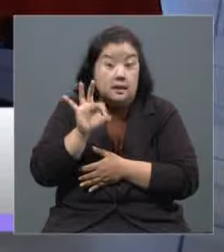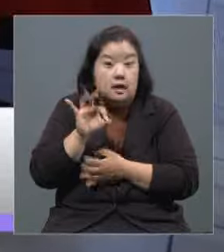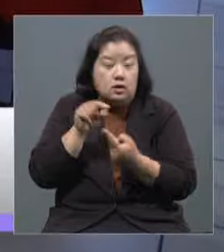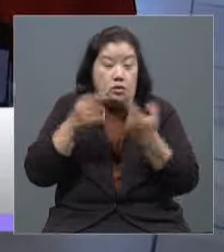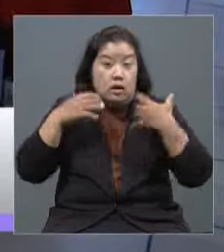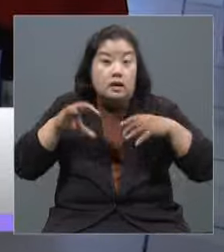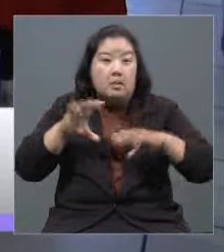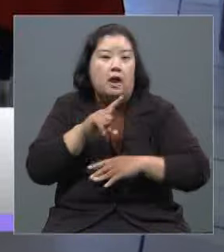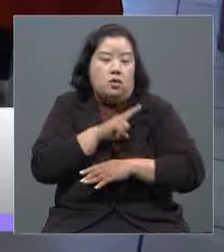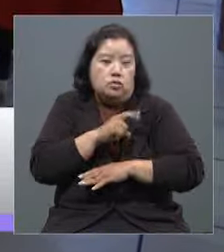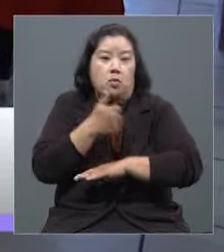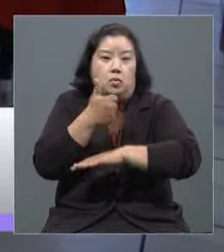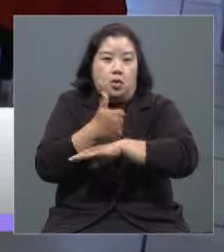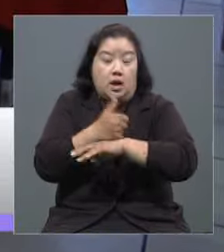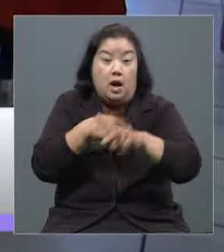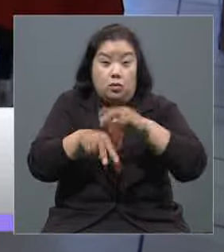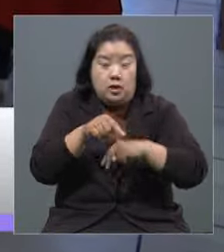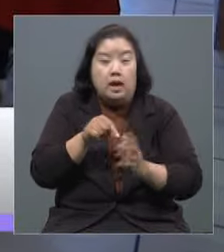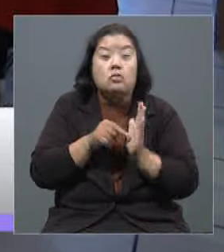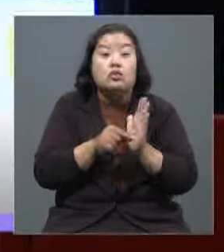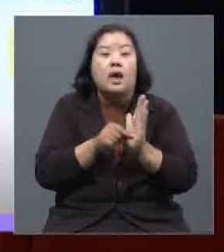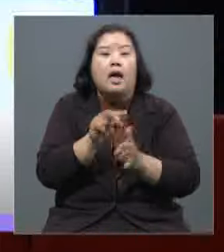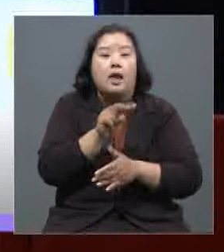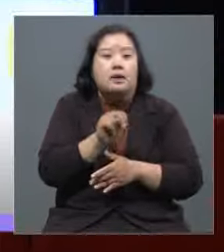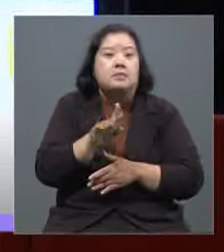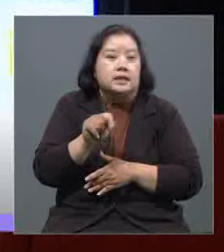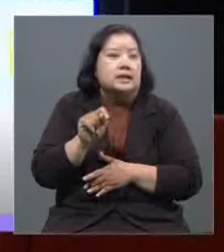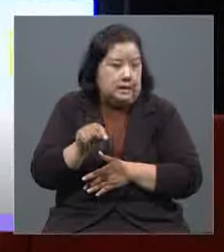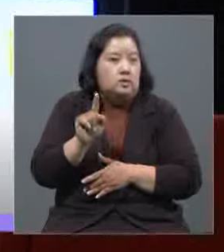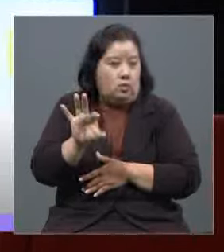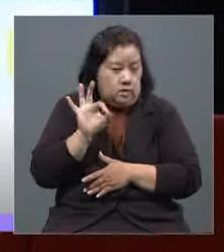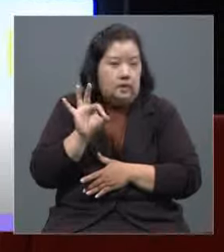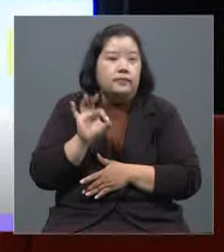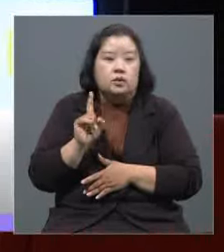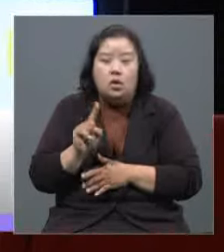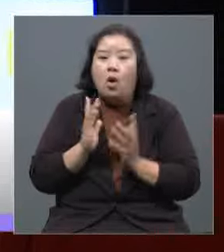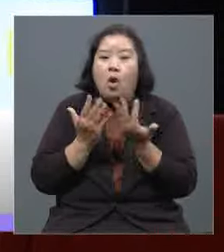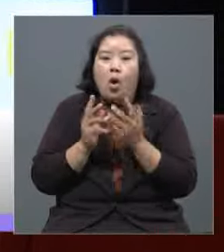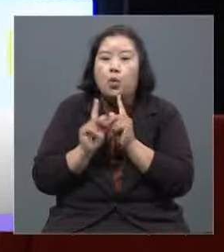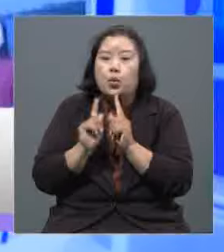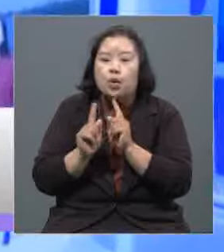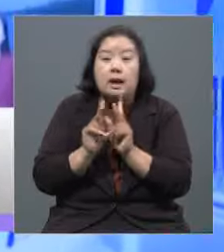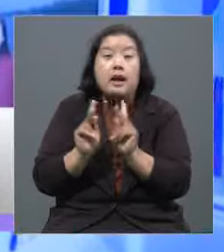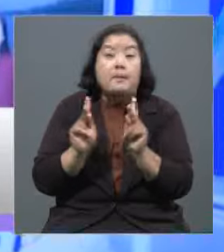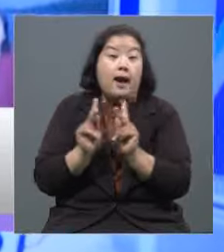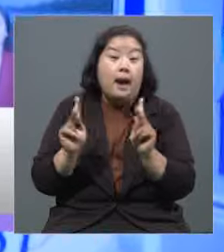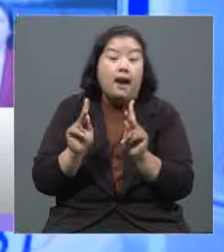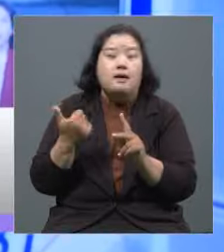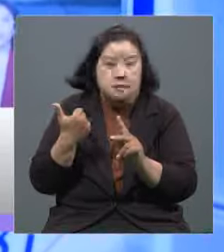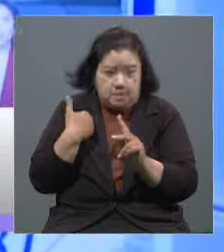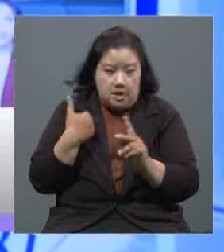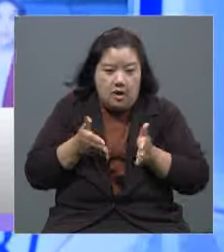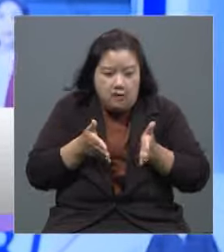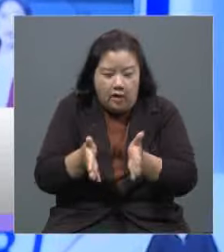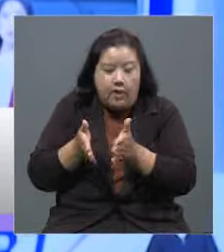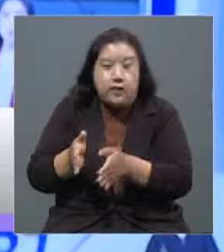าลกำกับดูแลอย่างช่อง NBT ของเราเนี่ยนะคะซึ่งต้องมีการหารือกับคณะกรรมการซอฟต์พาวเวอร์ที่มีอยู่11คณะและหน่วยง